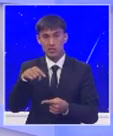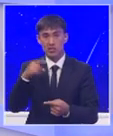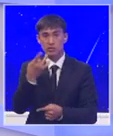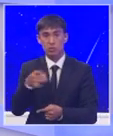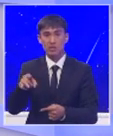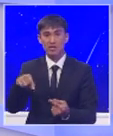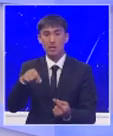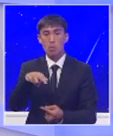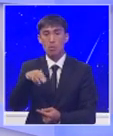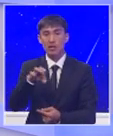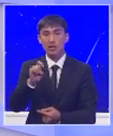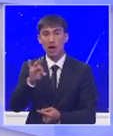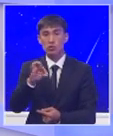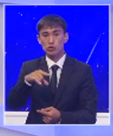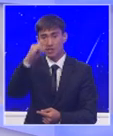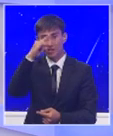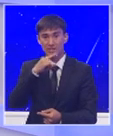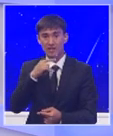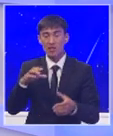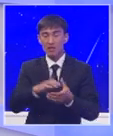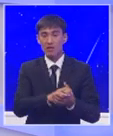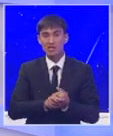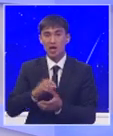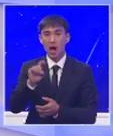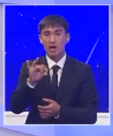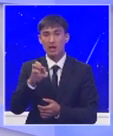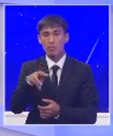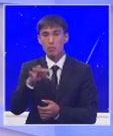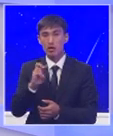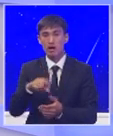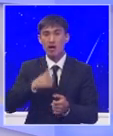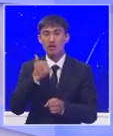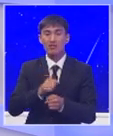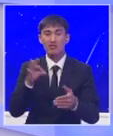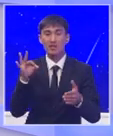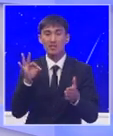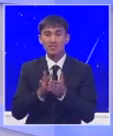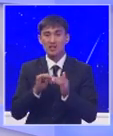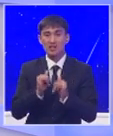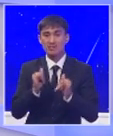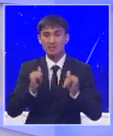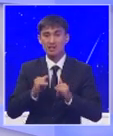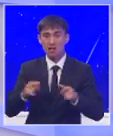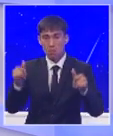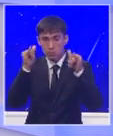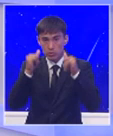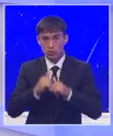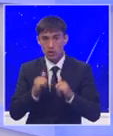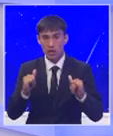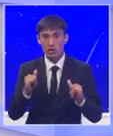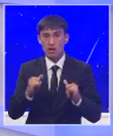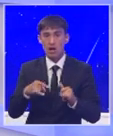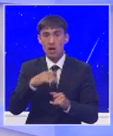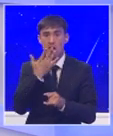«Ангус Казахстан» и товариществом «Архарлы-Майбирек». Главная цель – разведение племенного скота и повышение экспортного потенциала